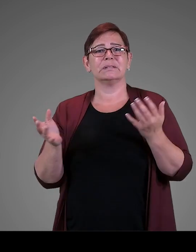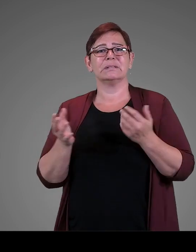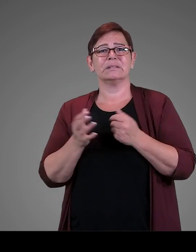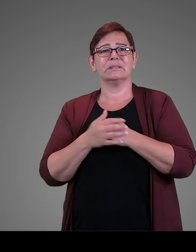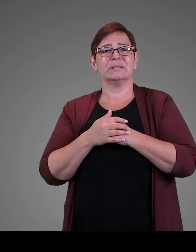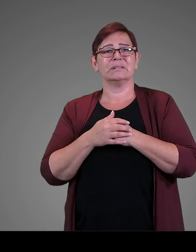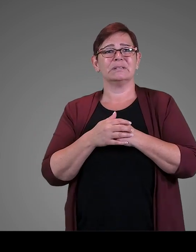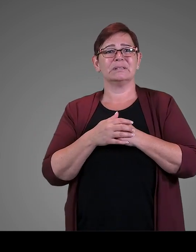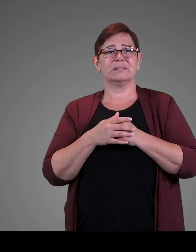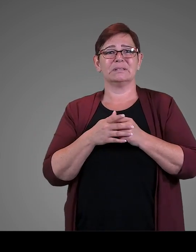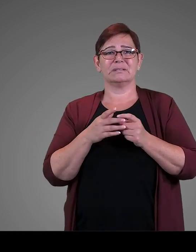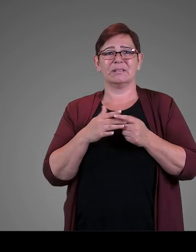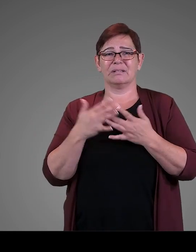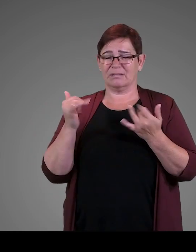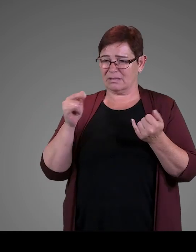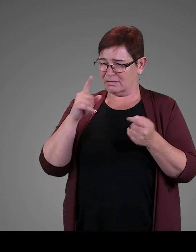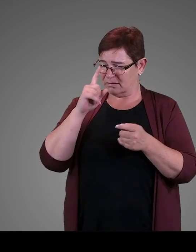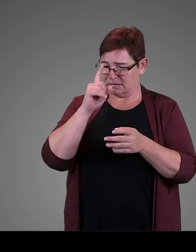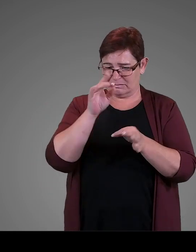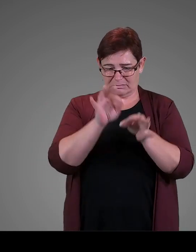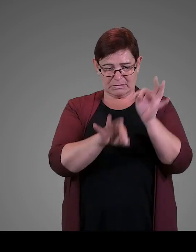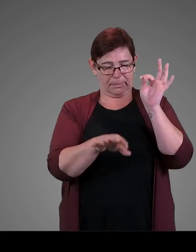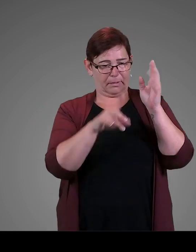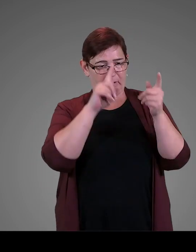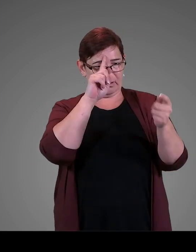là. Pour moi, ça,